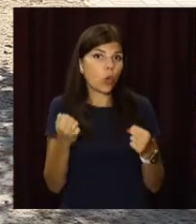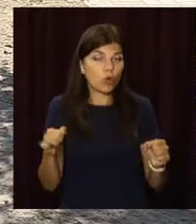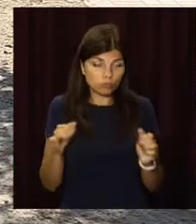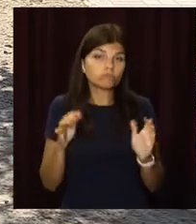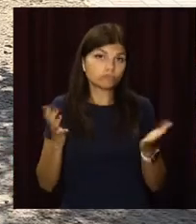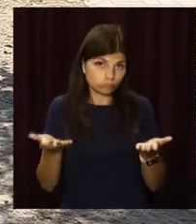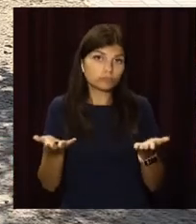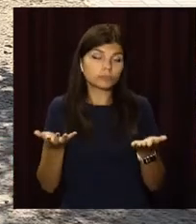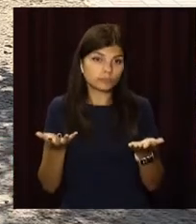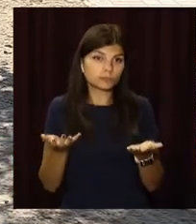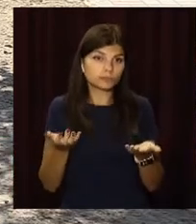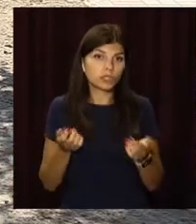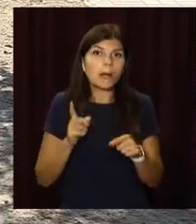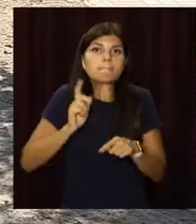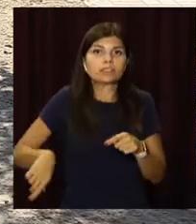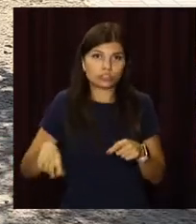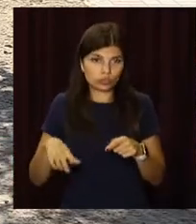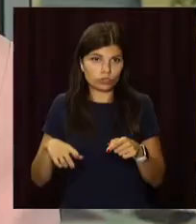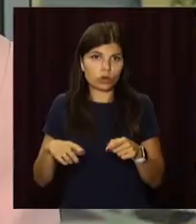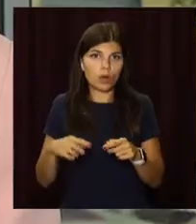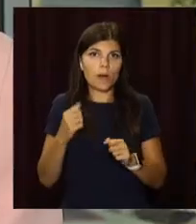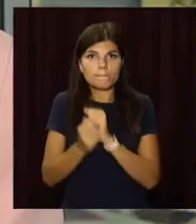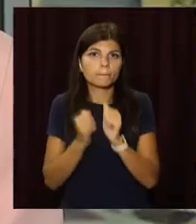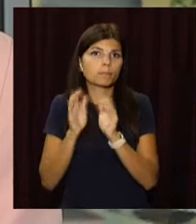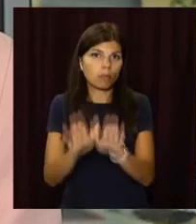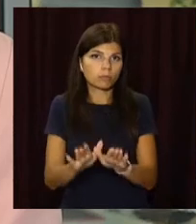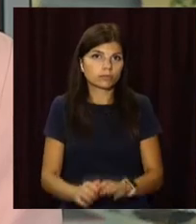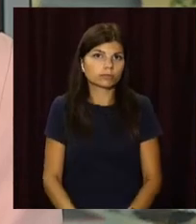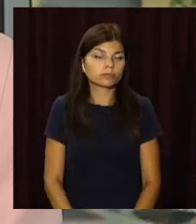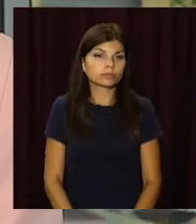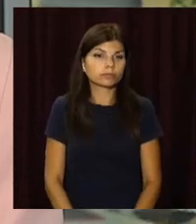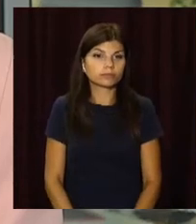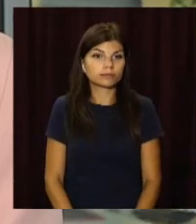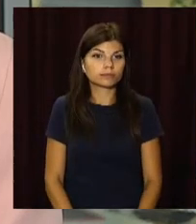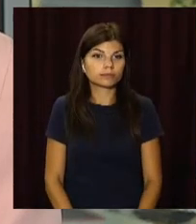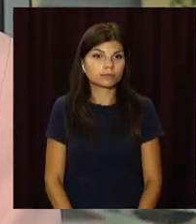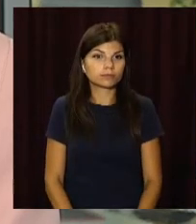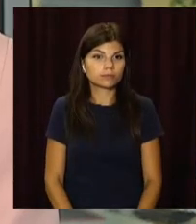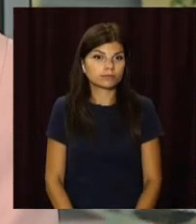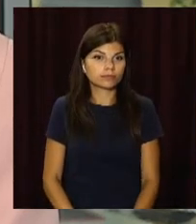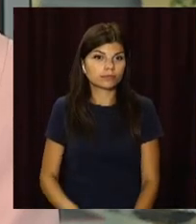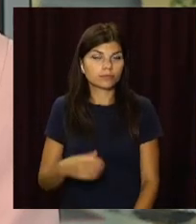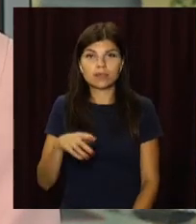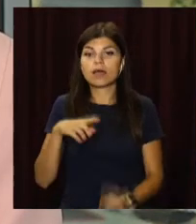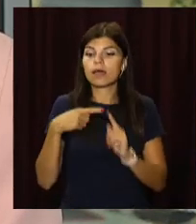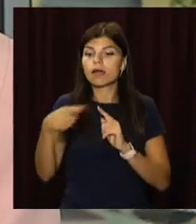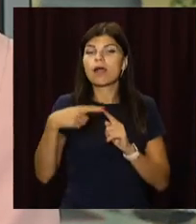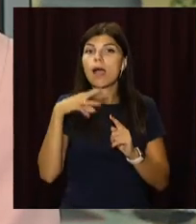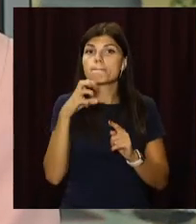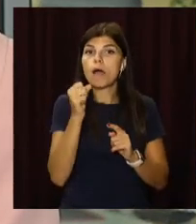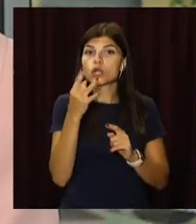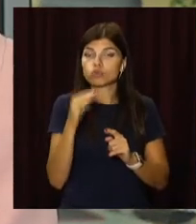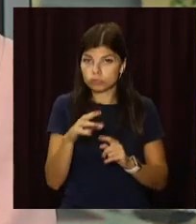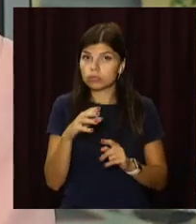швидка медична допомога швидше доїжджає. Маршрут плануйте завчасно. Рух Слобожанським проспектом